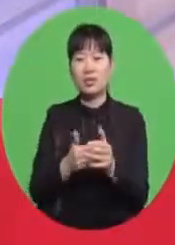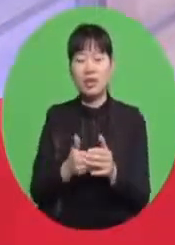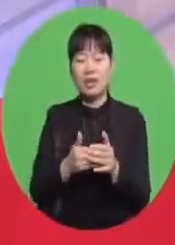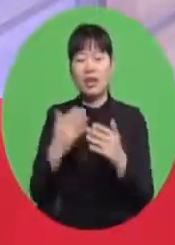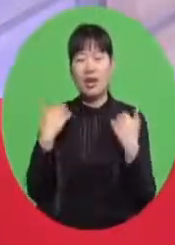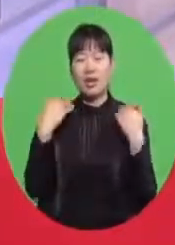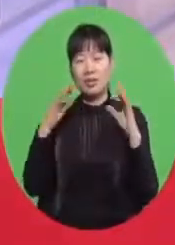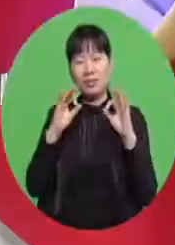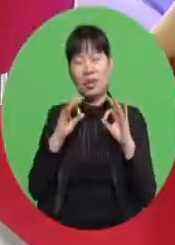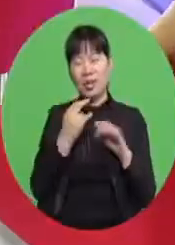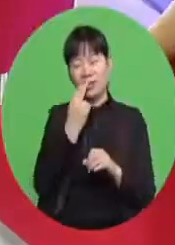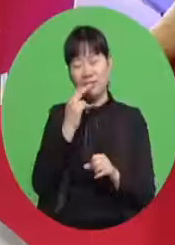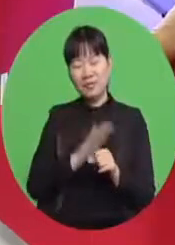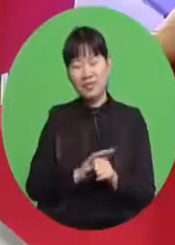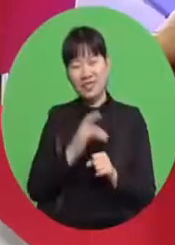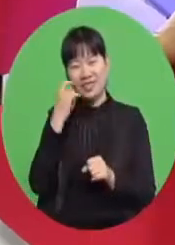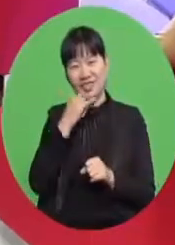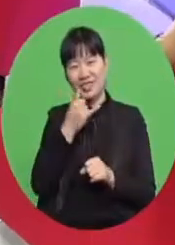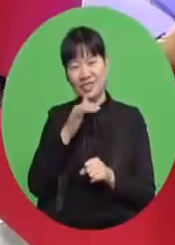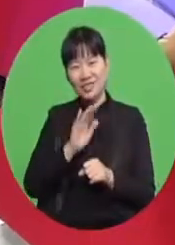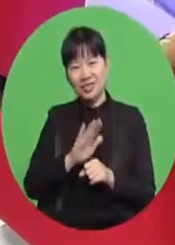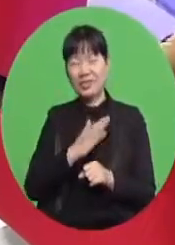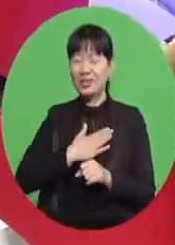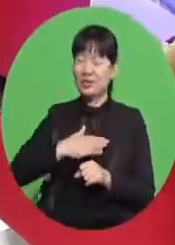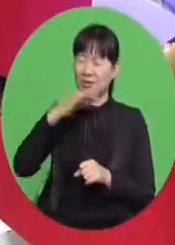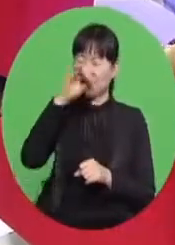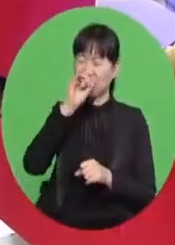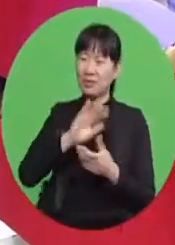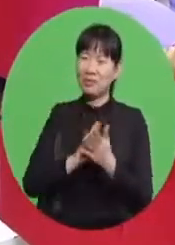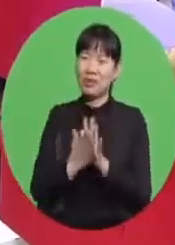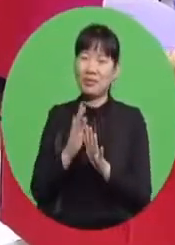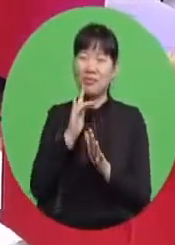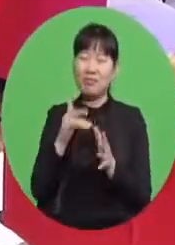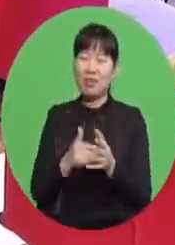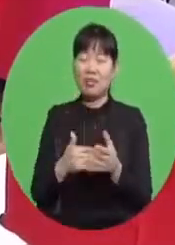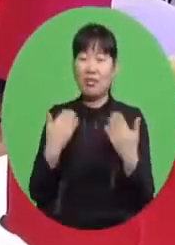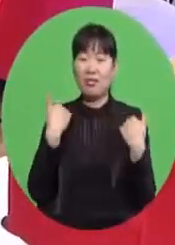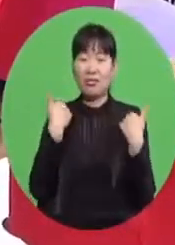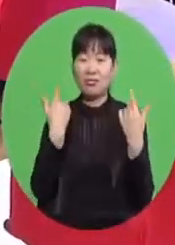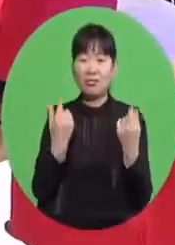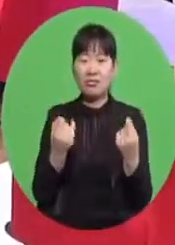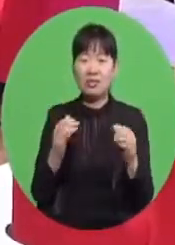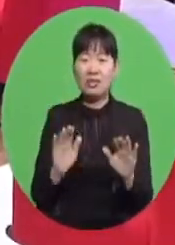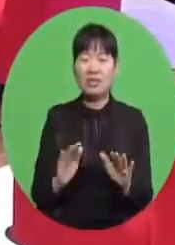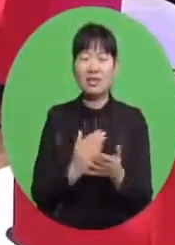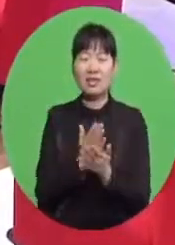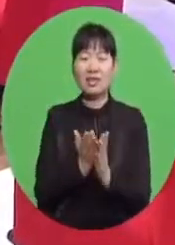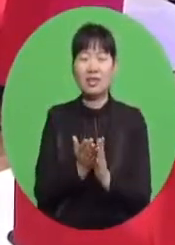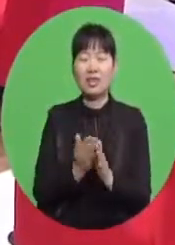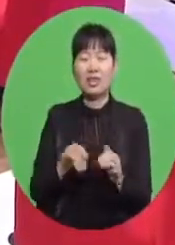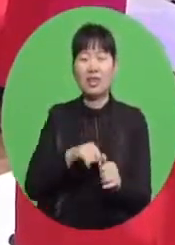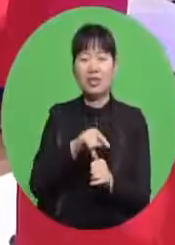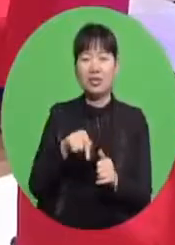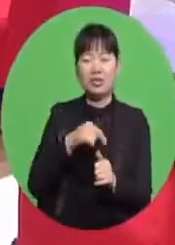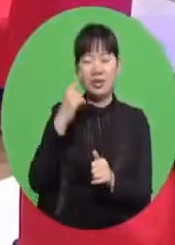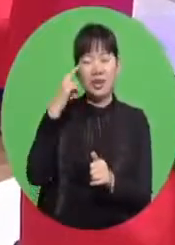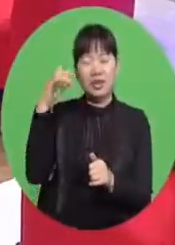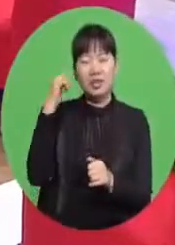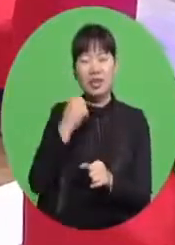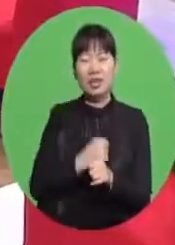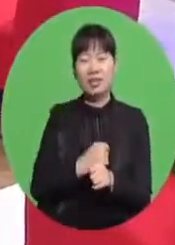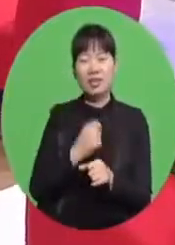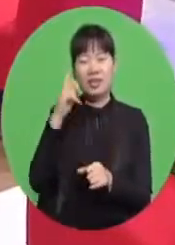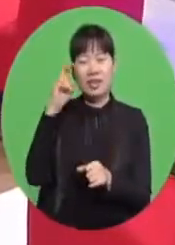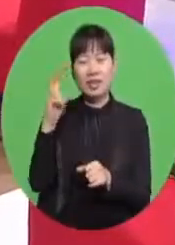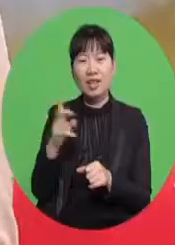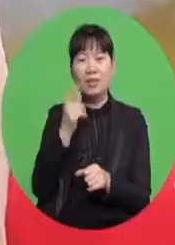보여도 금세 기분 좋아지거든요. 그런 기술을 이용을 하셔야 된다는 거죠. 그래요. 어른처럼 이렇게 여러 가지를 두루두루 생각하고 예상할 수 있는